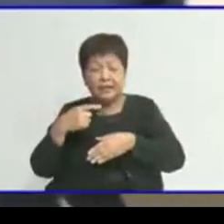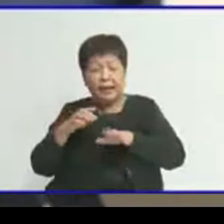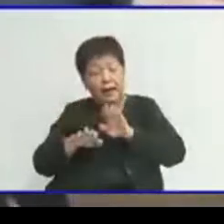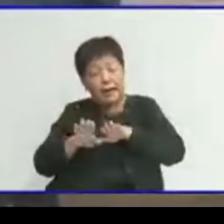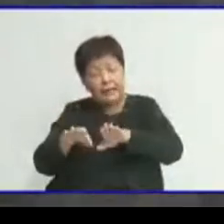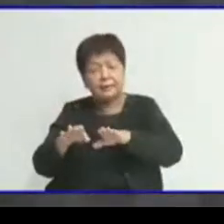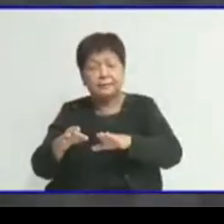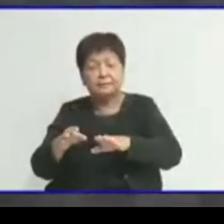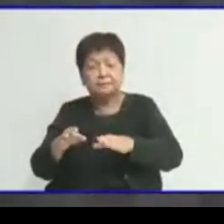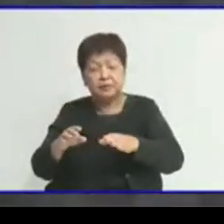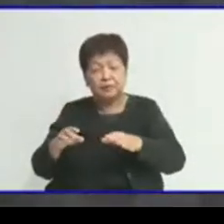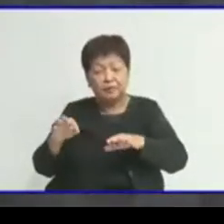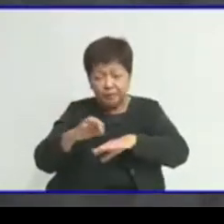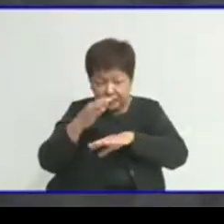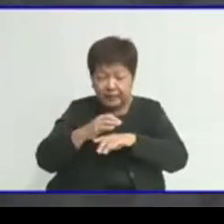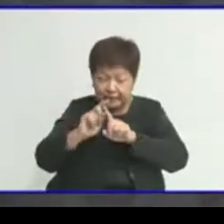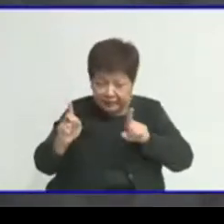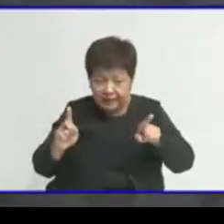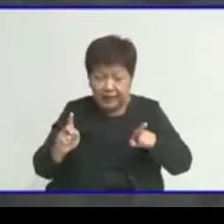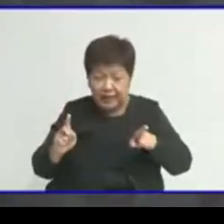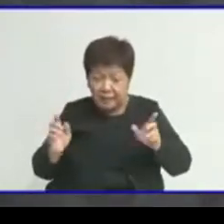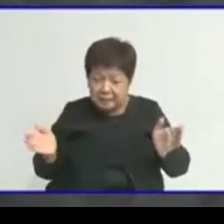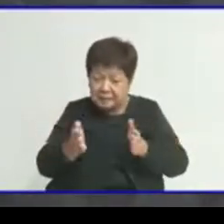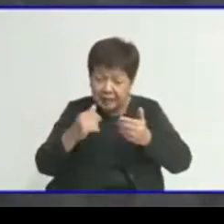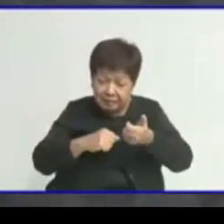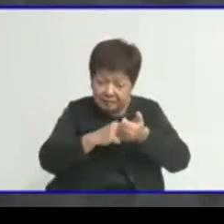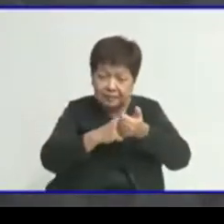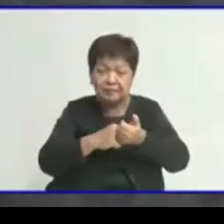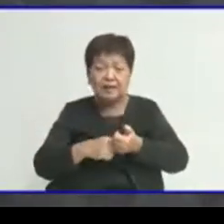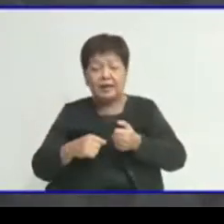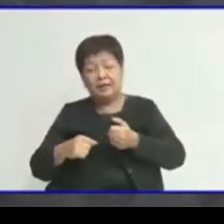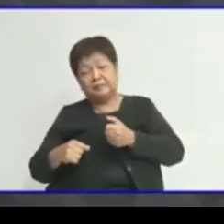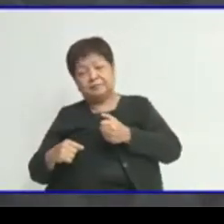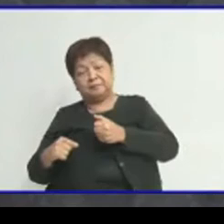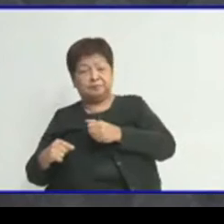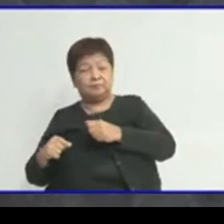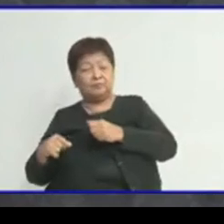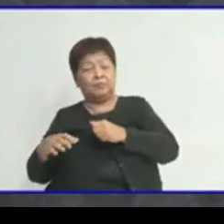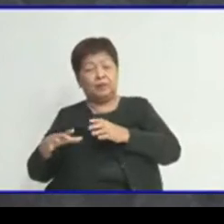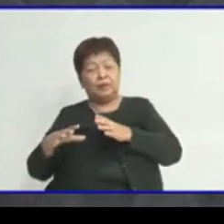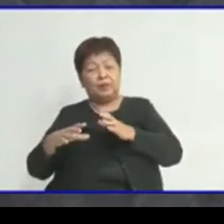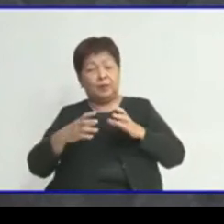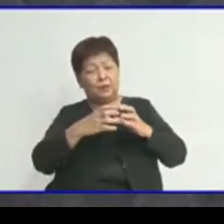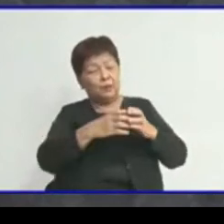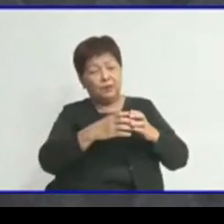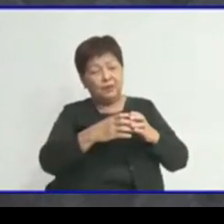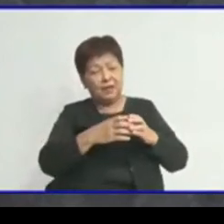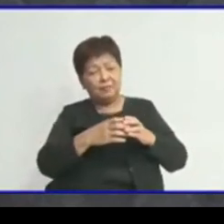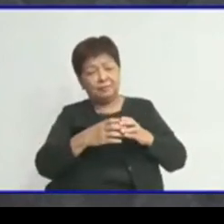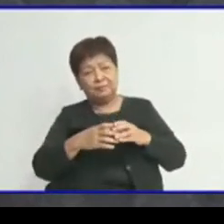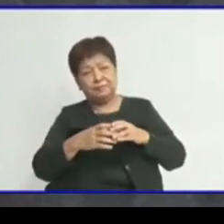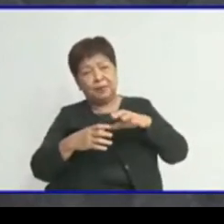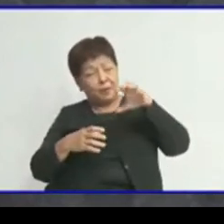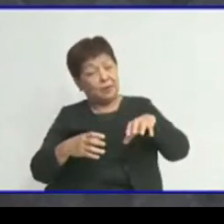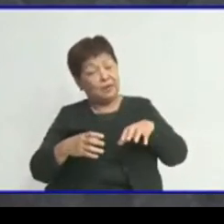การดึงศักยภาพและ พัฒน าทักษะของกลุ่มผู้หญิงที่เป็นผู้ลี้ภัยค่ะองค์กรก็เห็นความสำคัญนะคะ